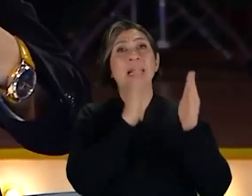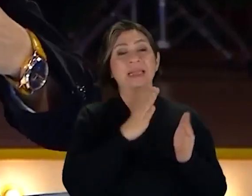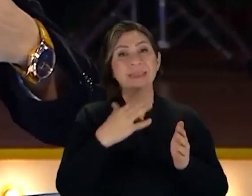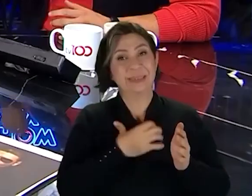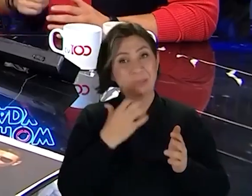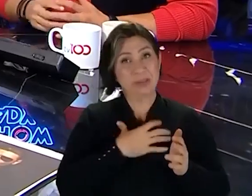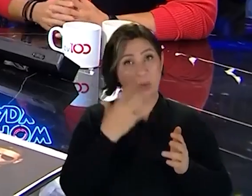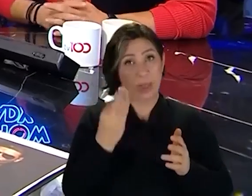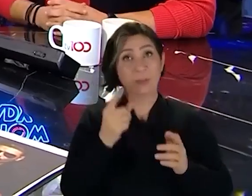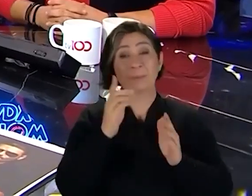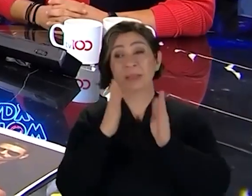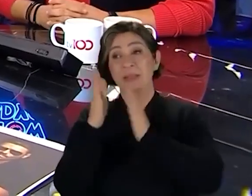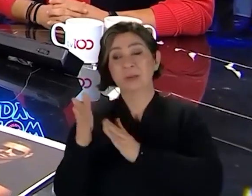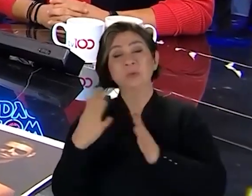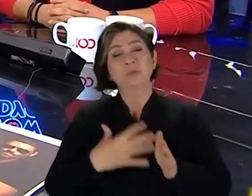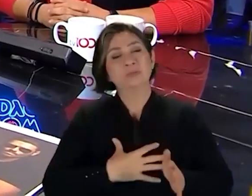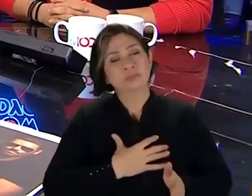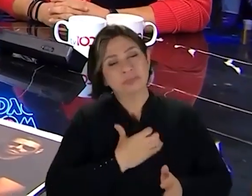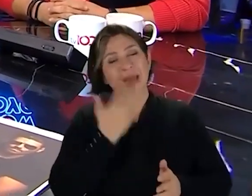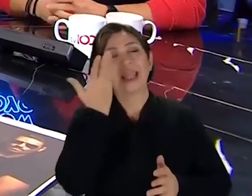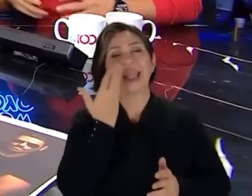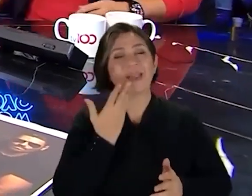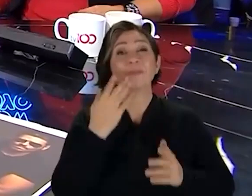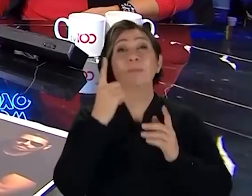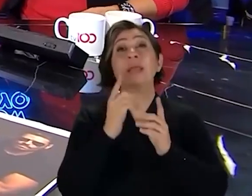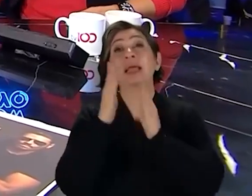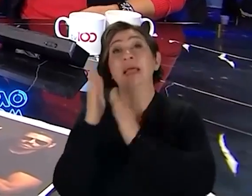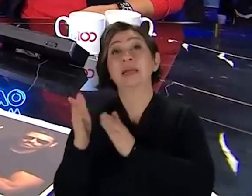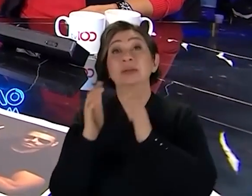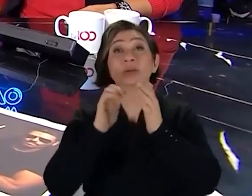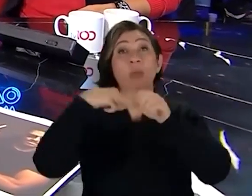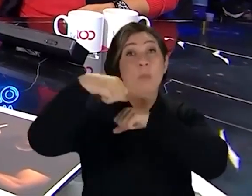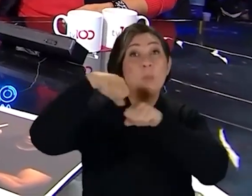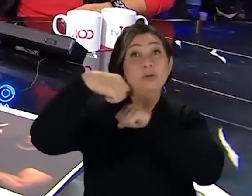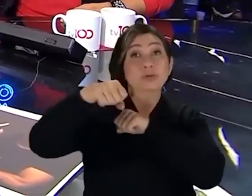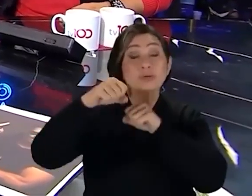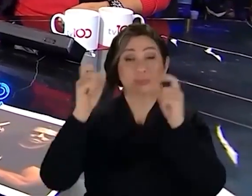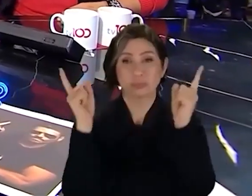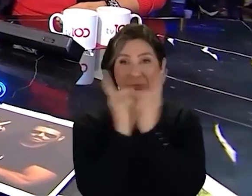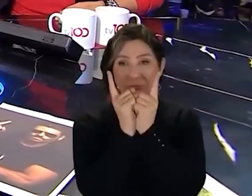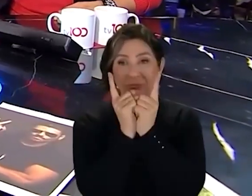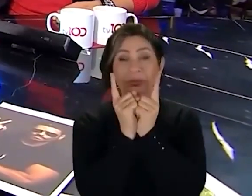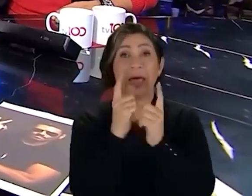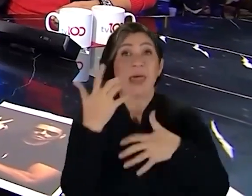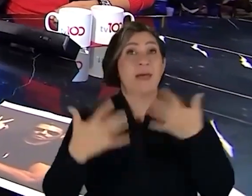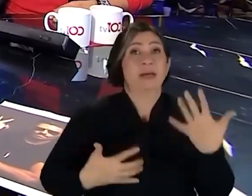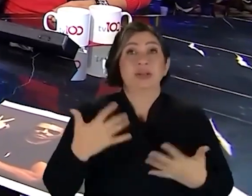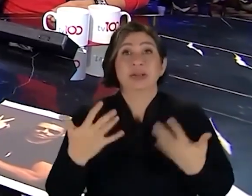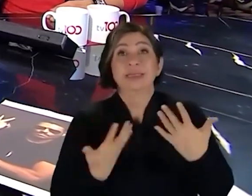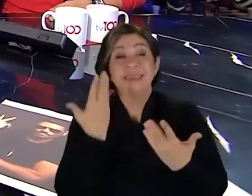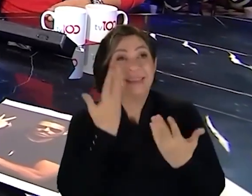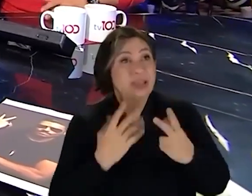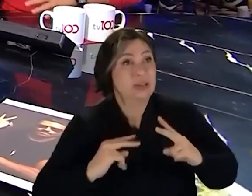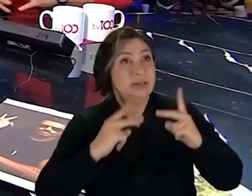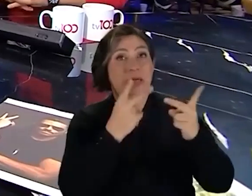draması olan bir yandan hüznü olan keyfi olan bir yandan da Eee boksu karşılaşma karşılaşma heyecanı da